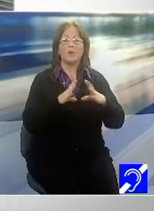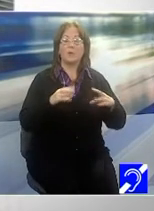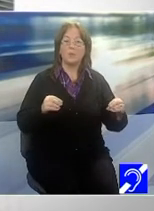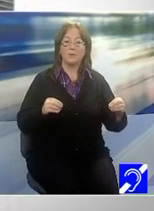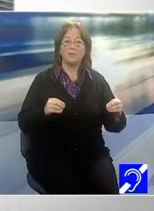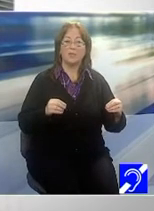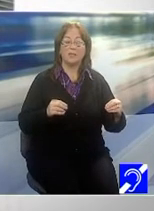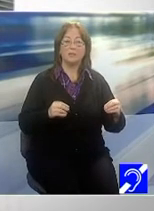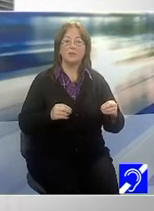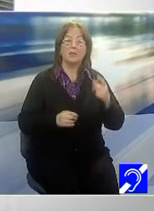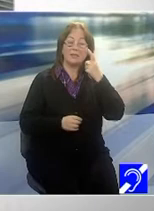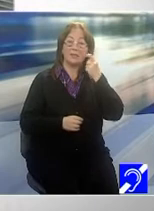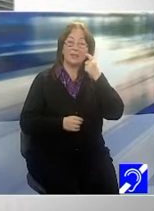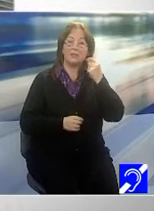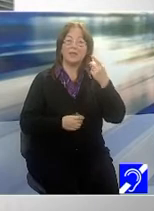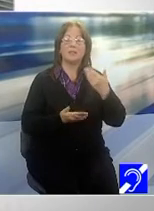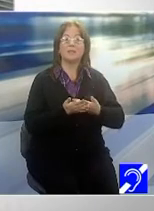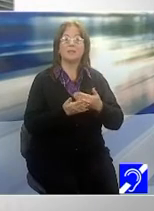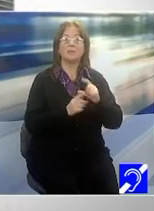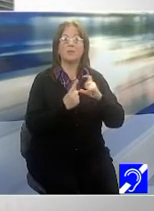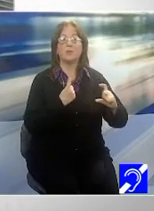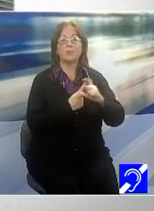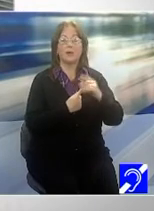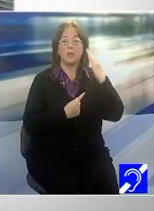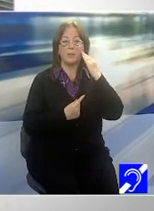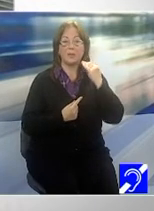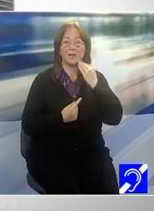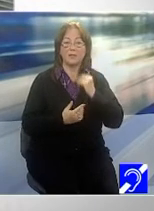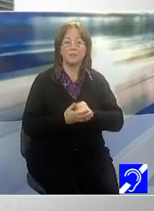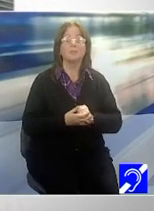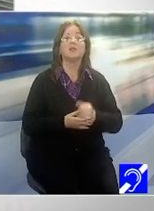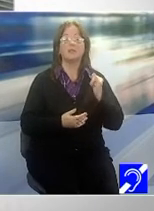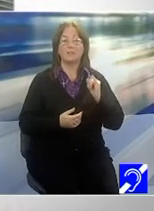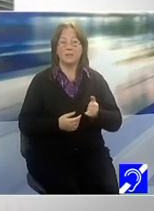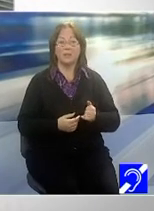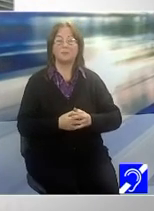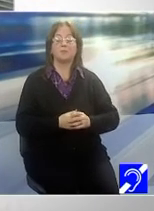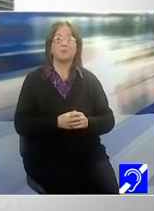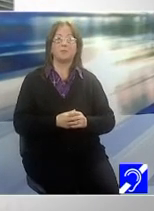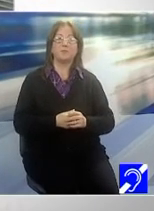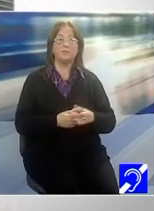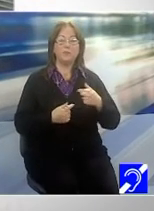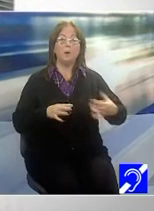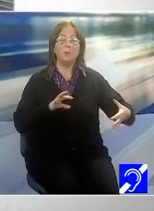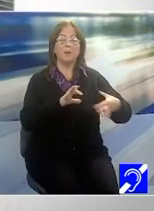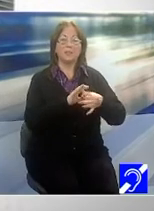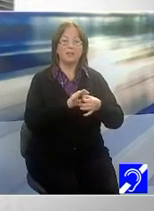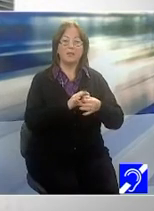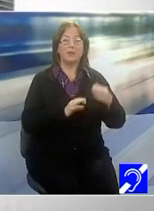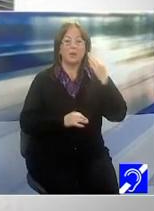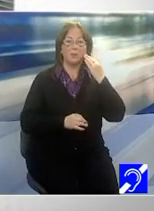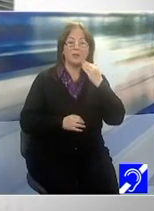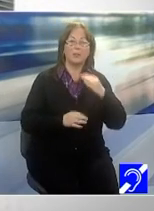cultură? Da. Din perspectiva parteneriatului pe care biblioteca noastră îl are cu Ambasada Statelor Unite